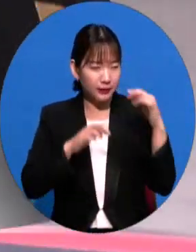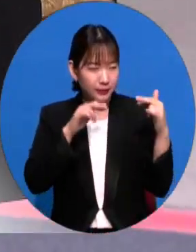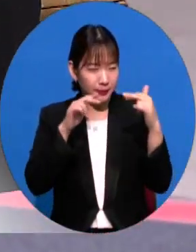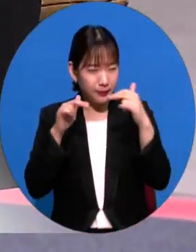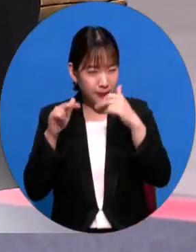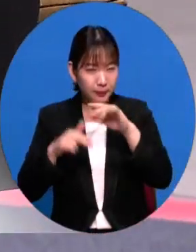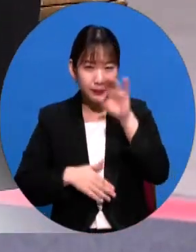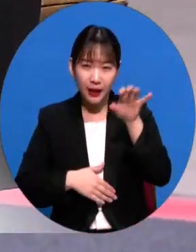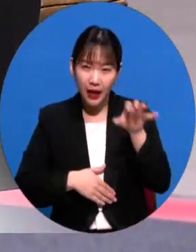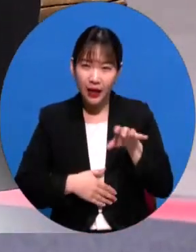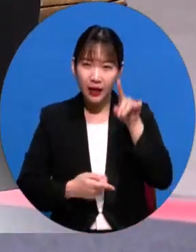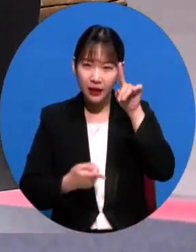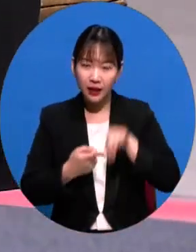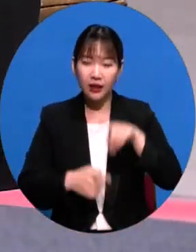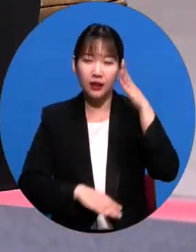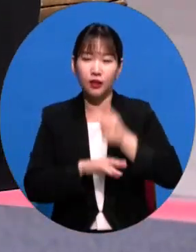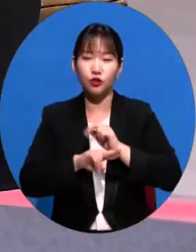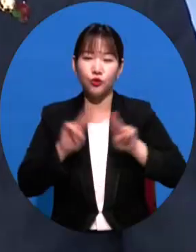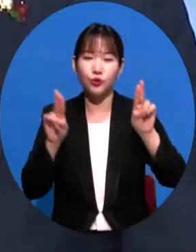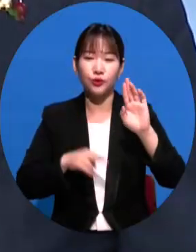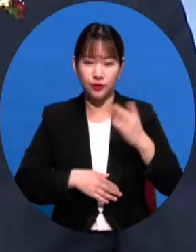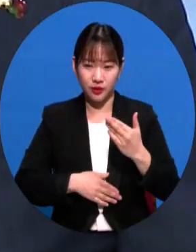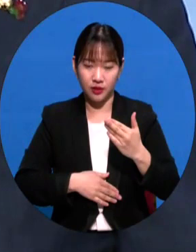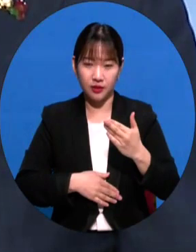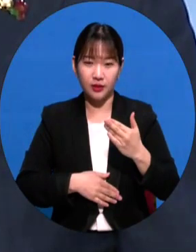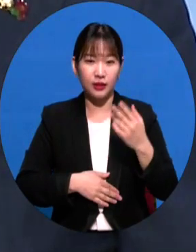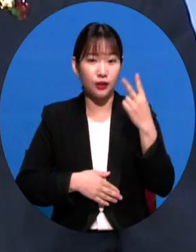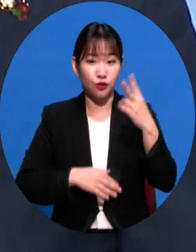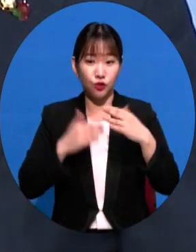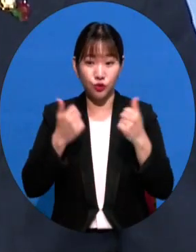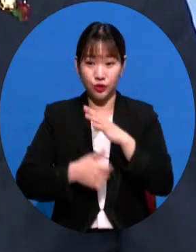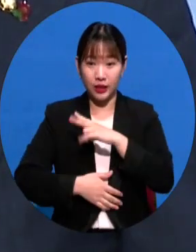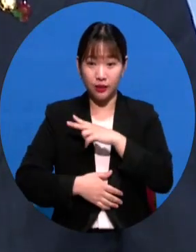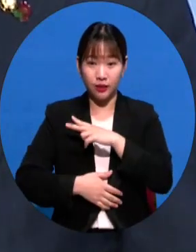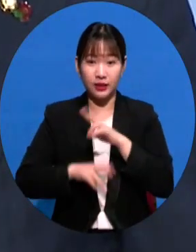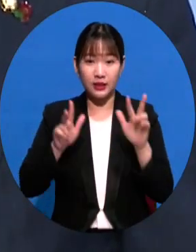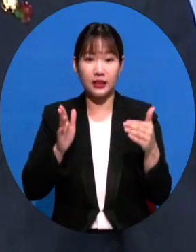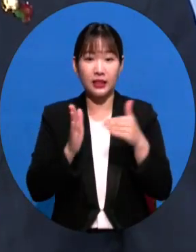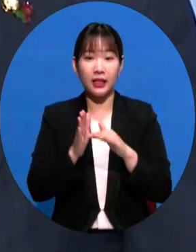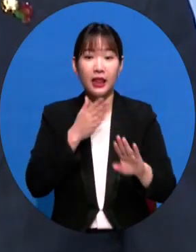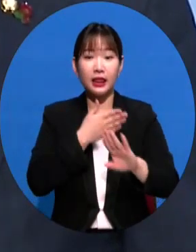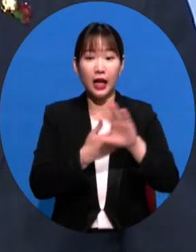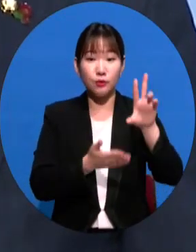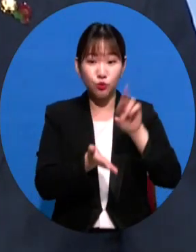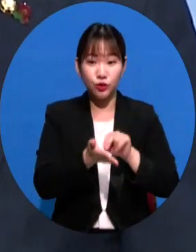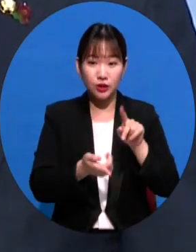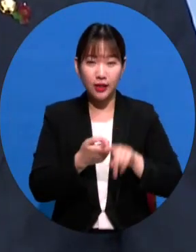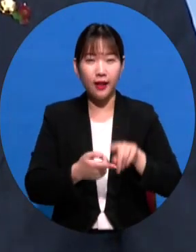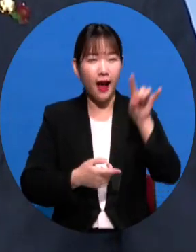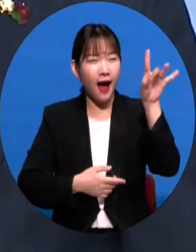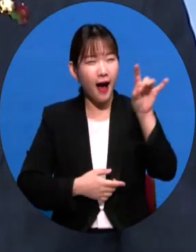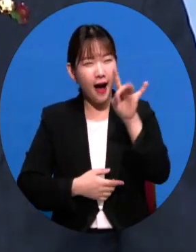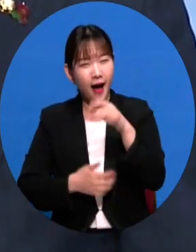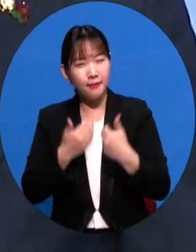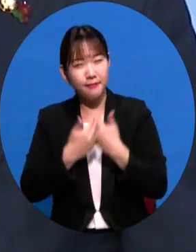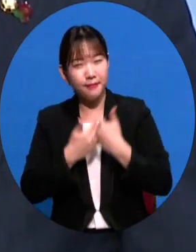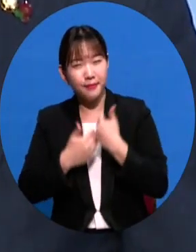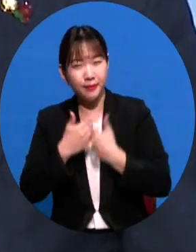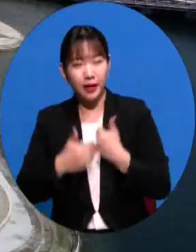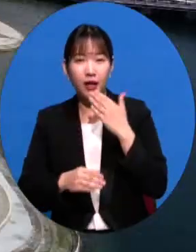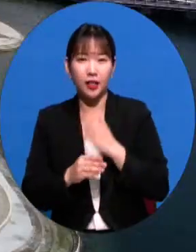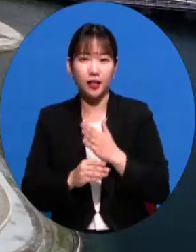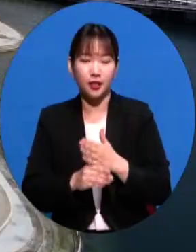반복되다 결국 무산됐습니다 이 두 국회의원들은 그동안 다른 현황을 두고도 사사건건 충돌해 오고